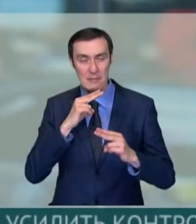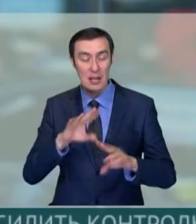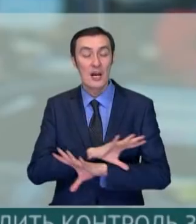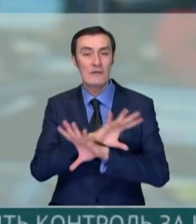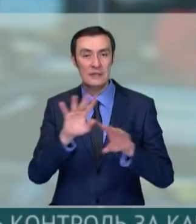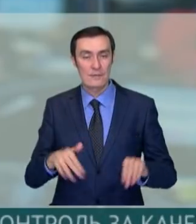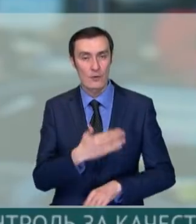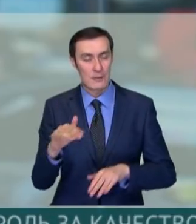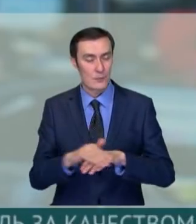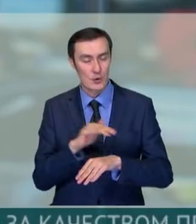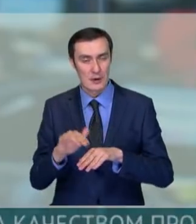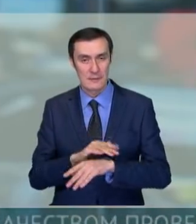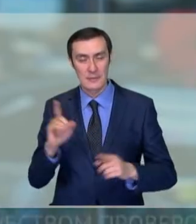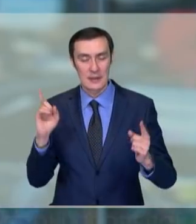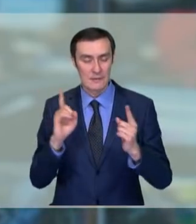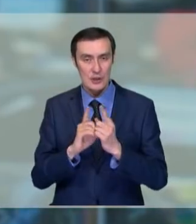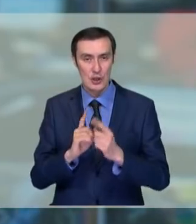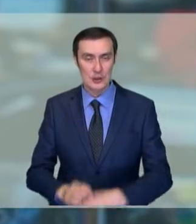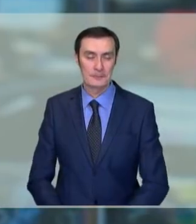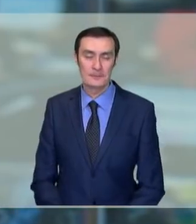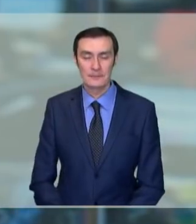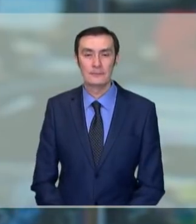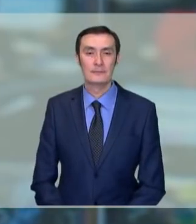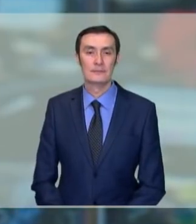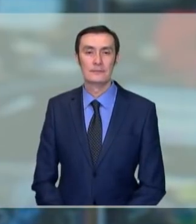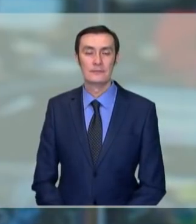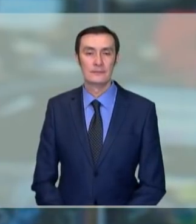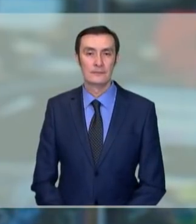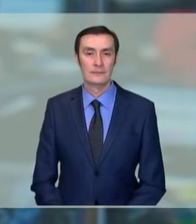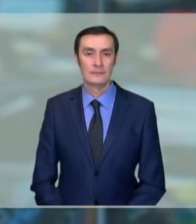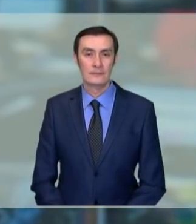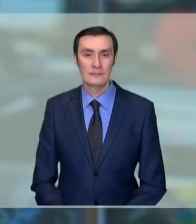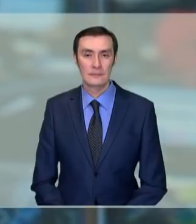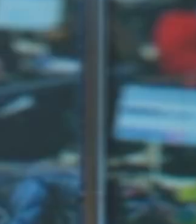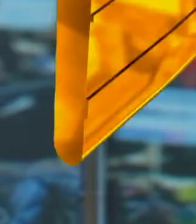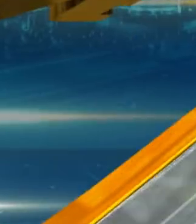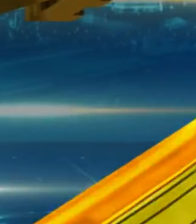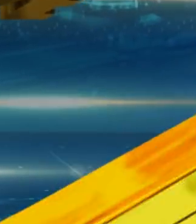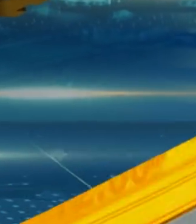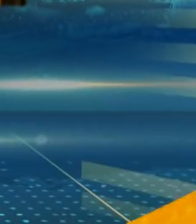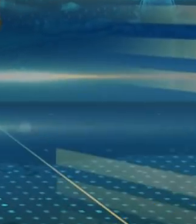20 и 21 час. Я с вами прощаюсь, а наш эфир продолжит прогноз погоды.